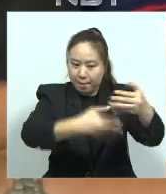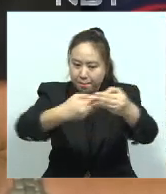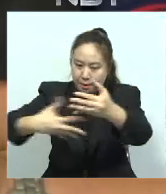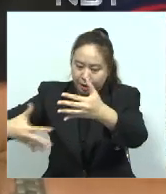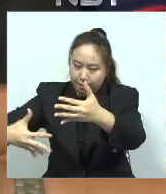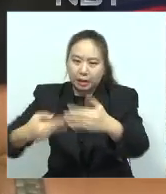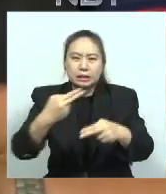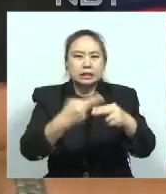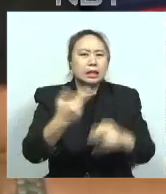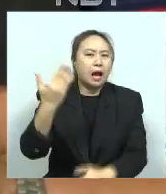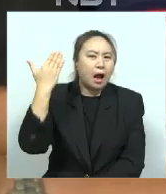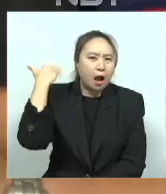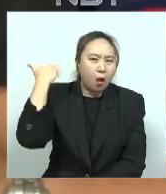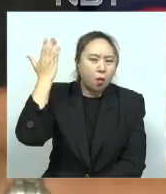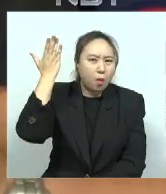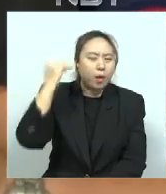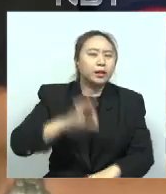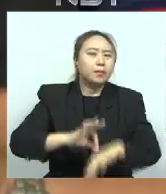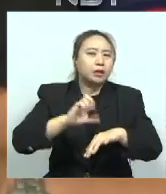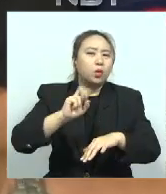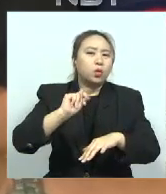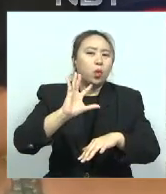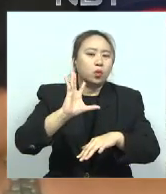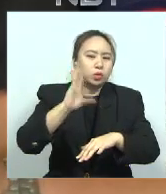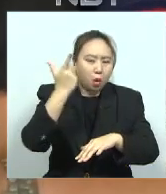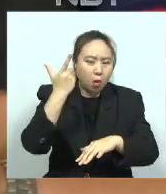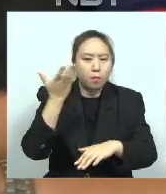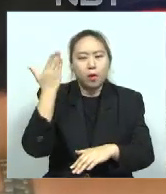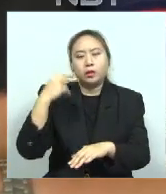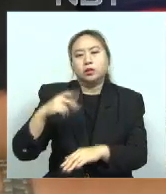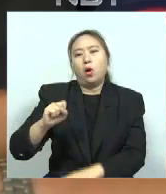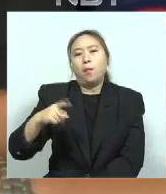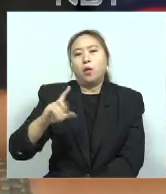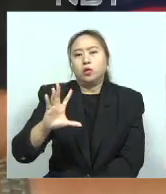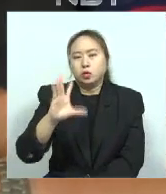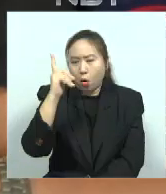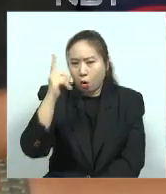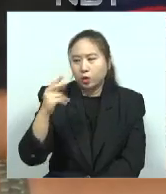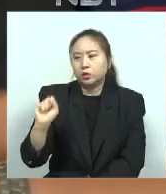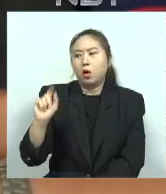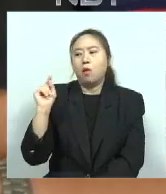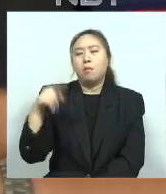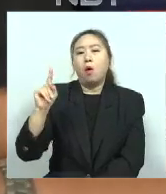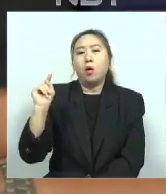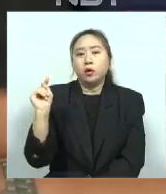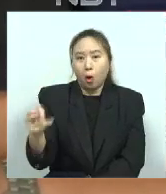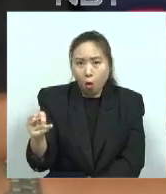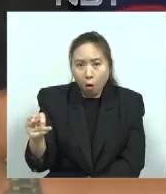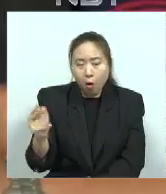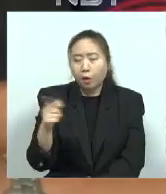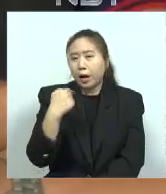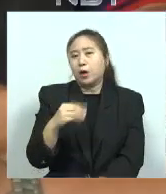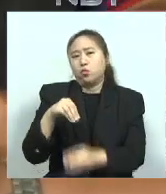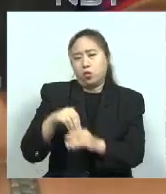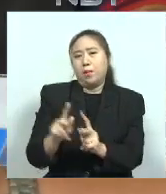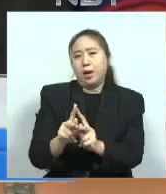ชื่อเก่าจากคนที่เป็นสนช.จากคนที่เป็นสปช.จากคนที่เป็นสปท.จากคนที่อยู่ในกรรมการ